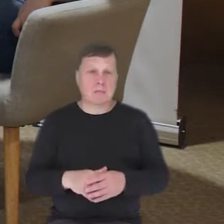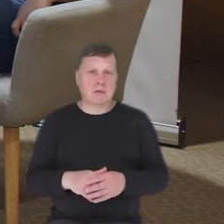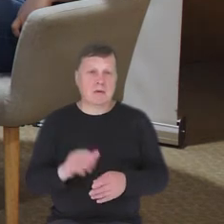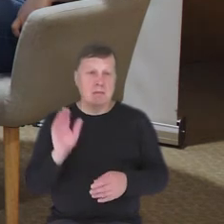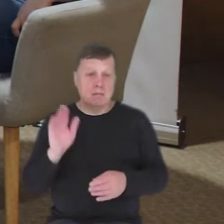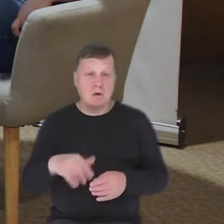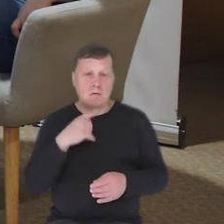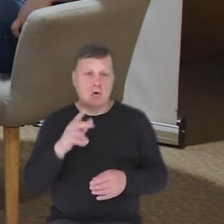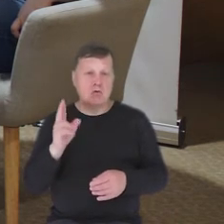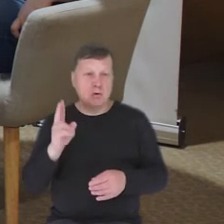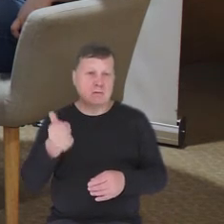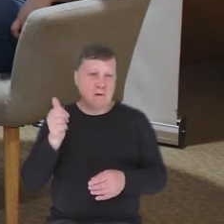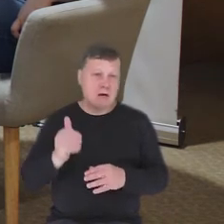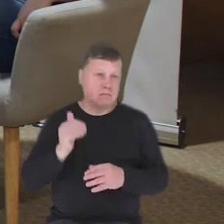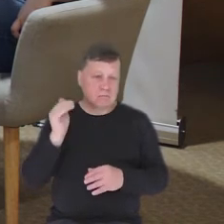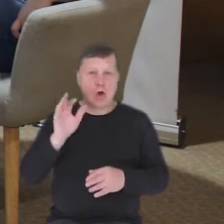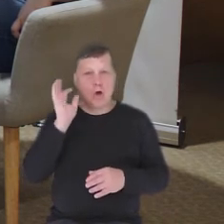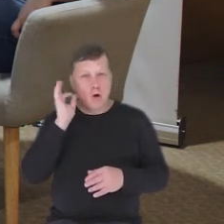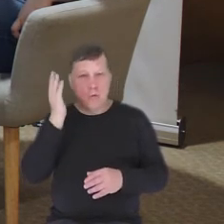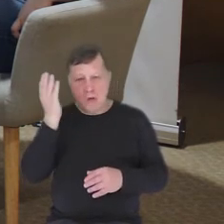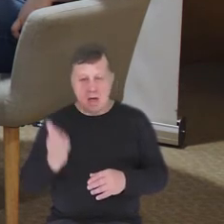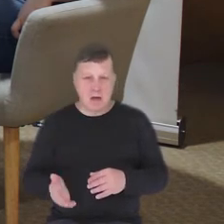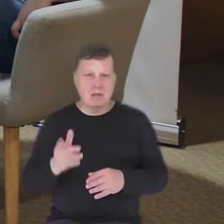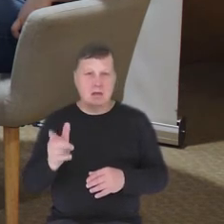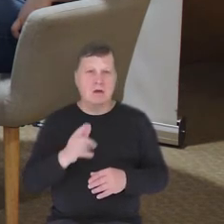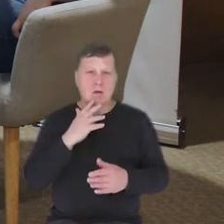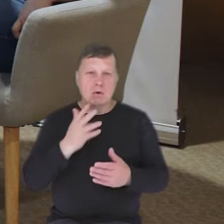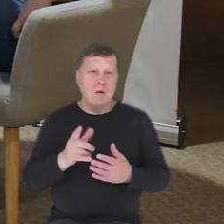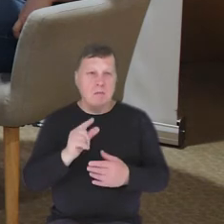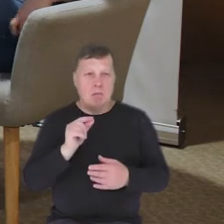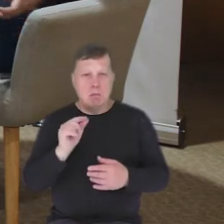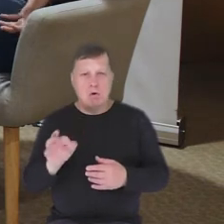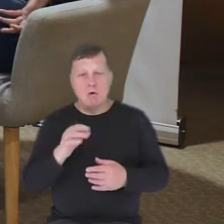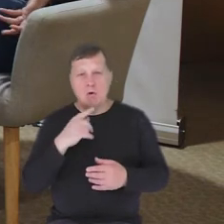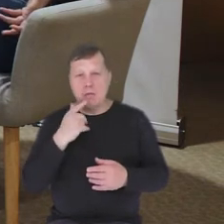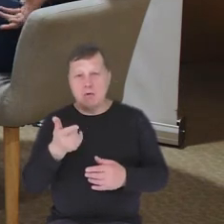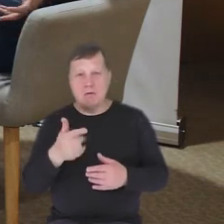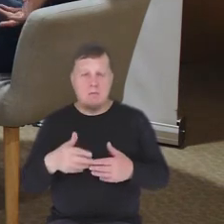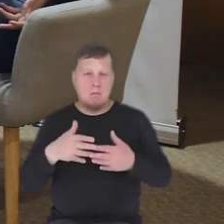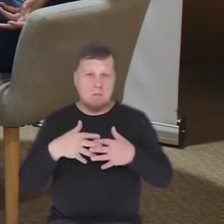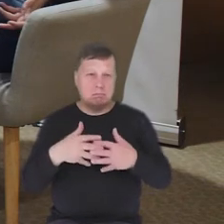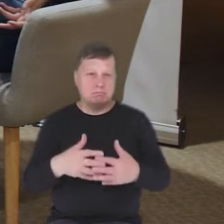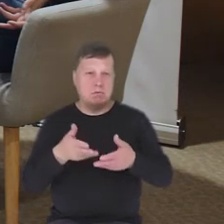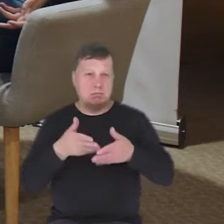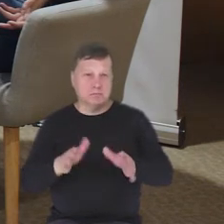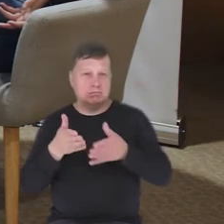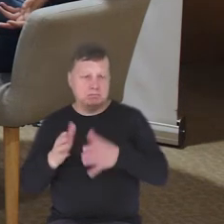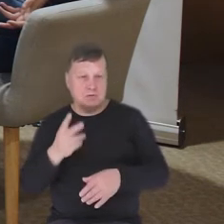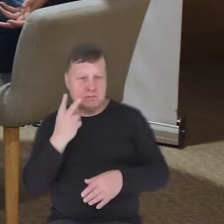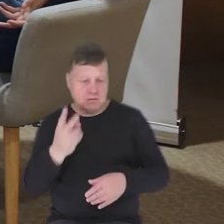dużym stażem, gdzie widać, że kobieta jest po przynajmniej dwóch porodach, ma rozstępy.